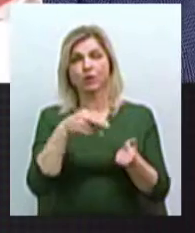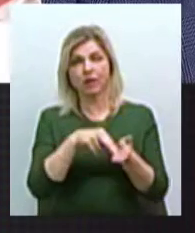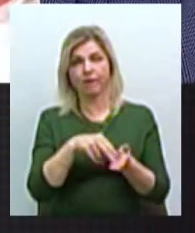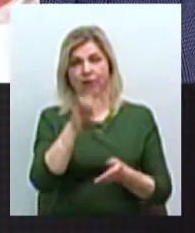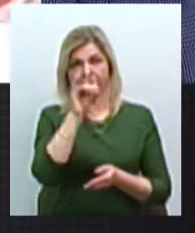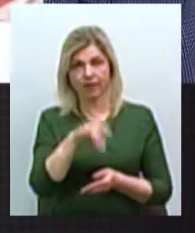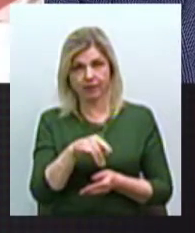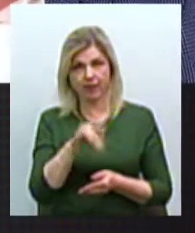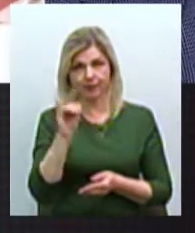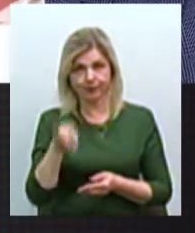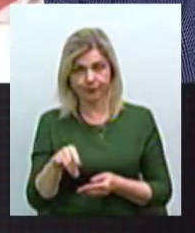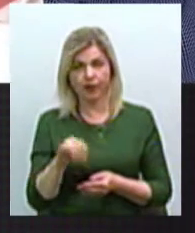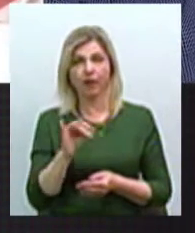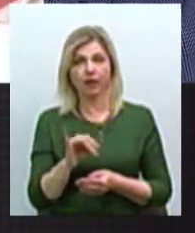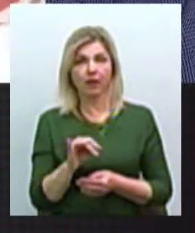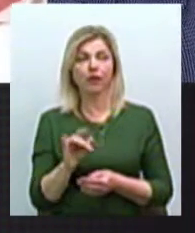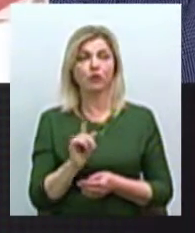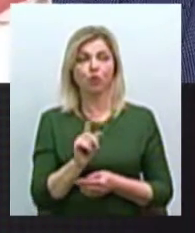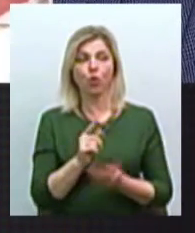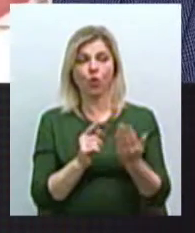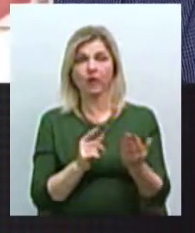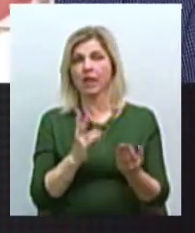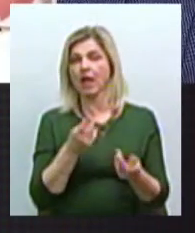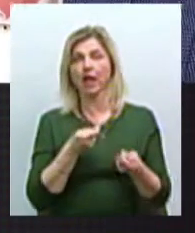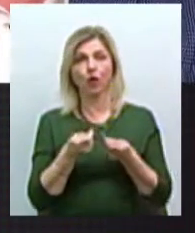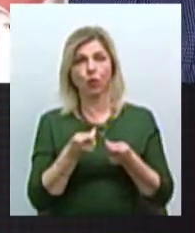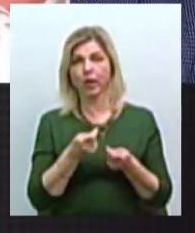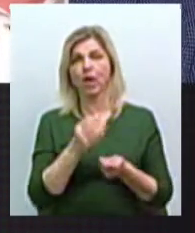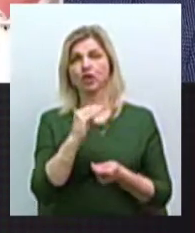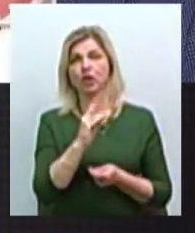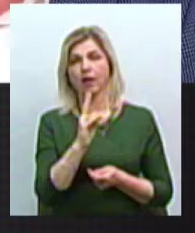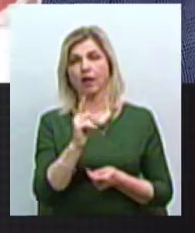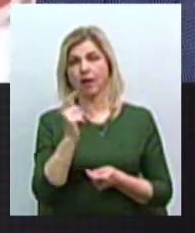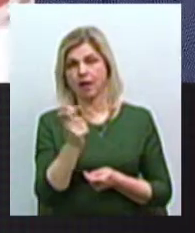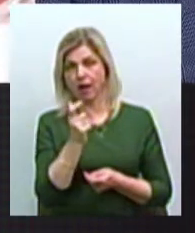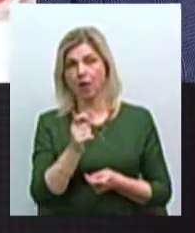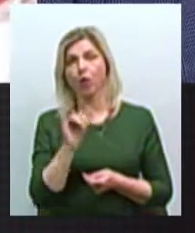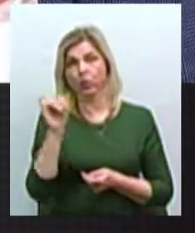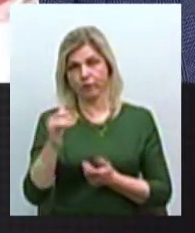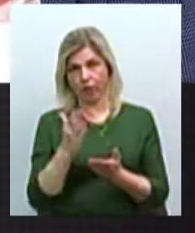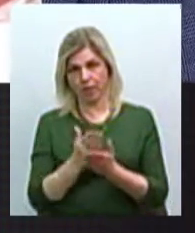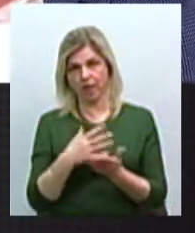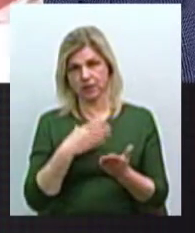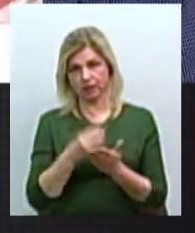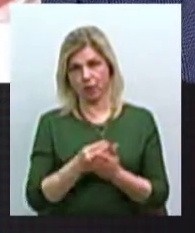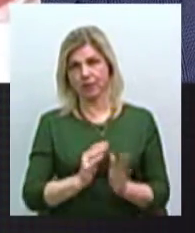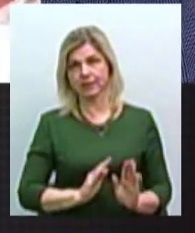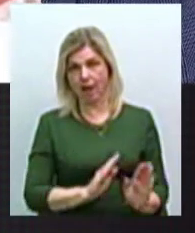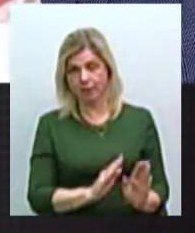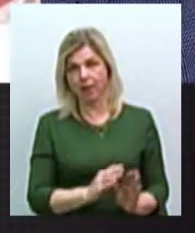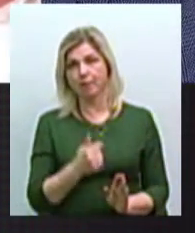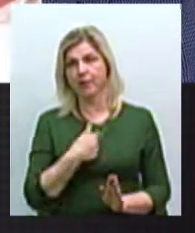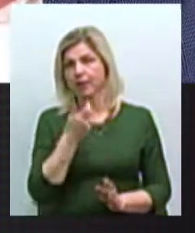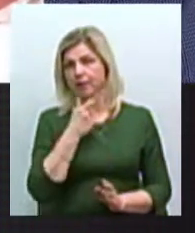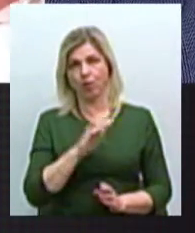Тому, виходячи з того, що я не керую департаментом ЖКХ, в нього є власний зам, то ну, мені